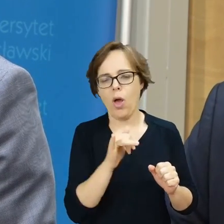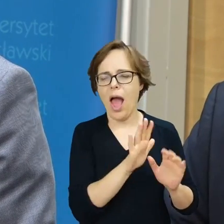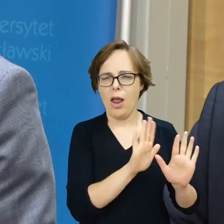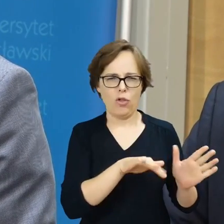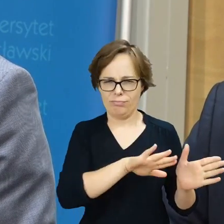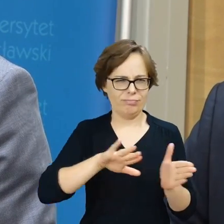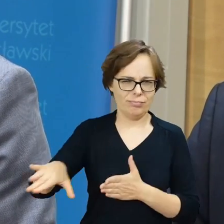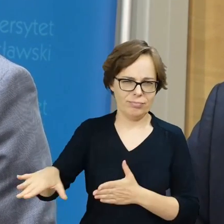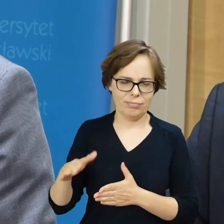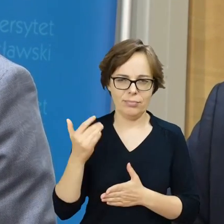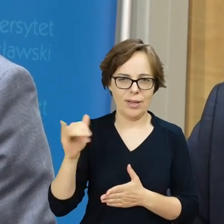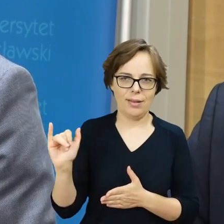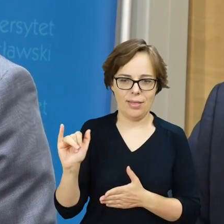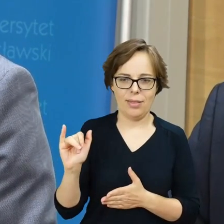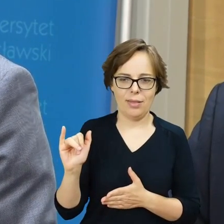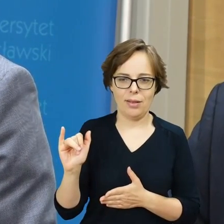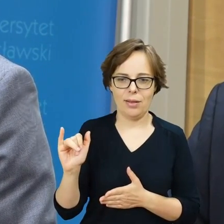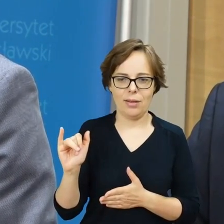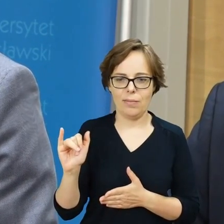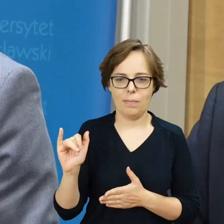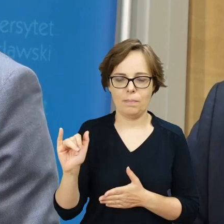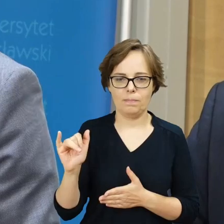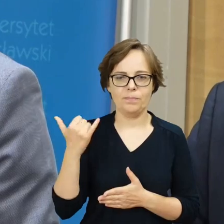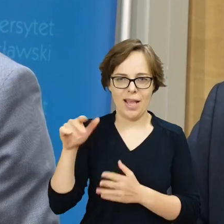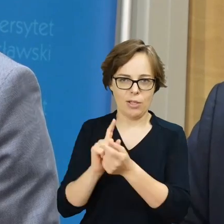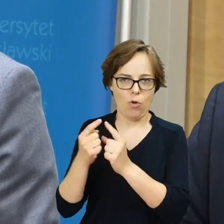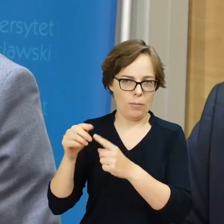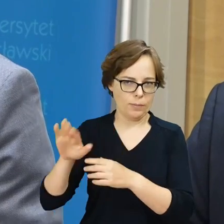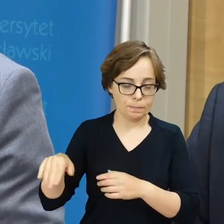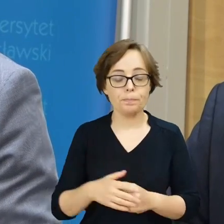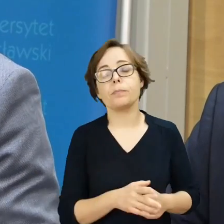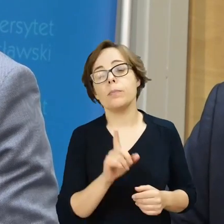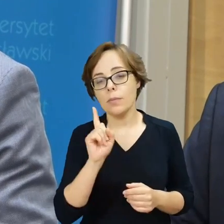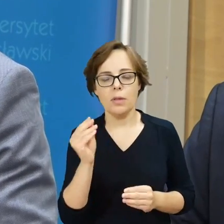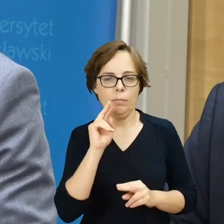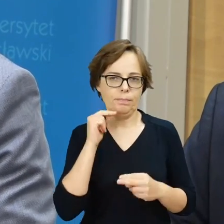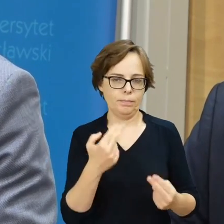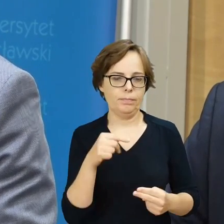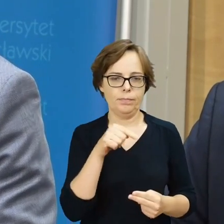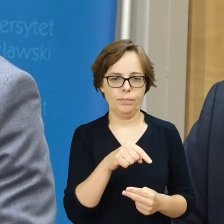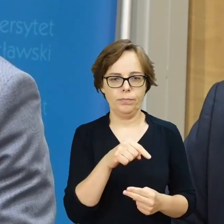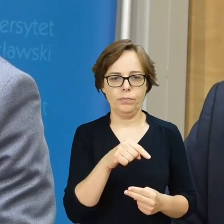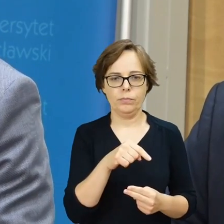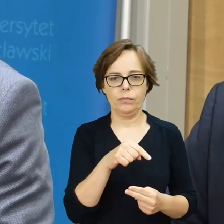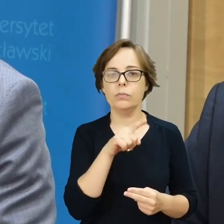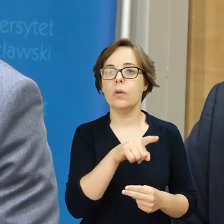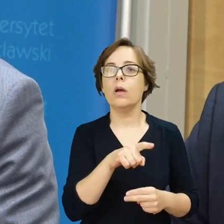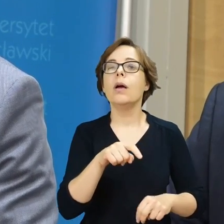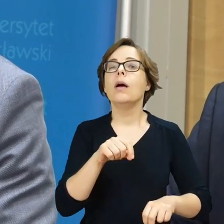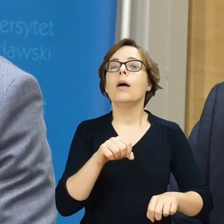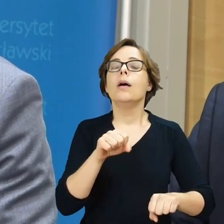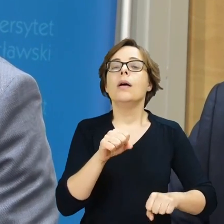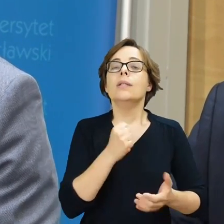już na inne spotkanie. Natomiast faktycznie wracając jakby do tej istoty rozpoznania sprawy